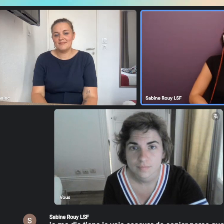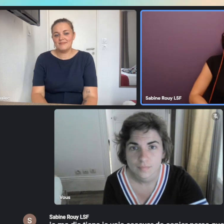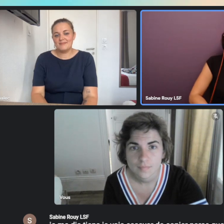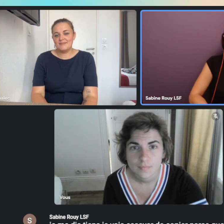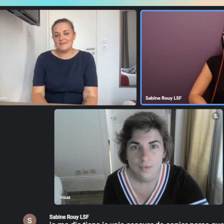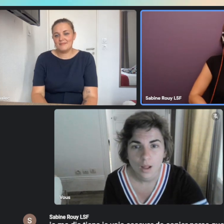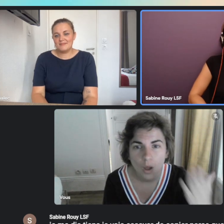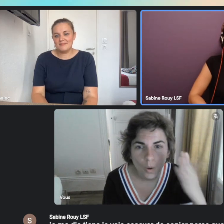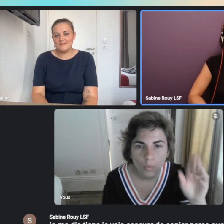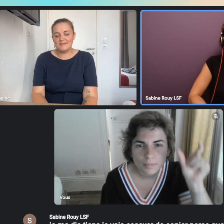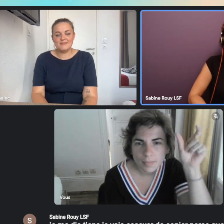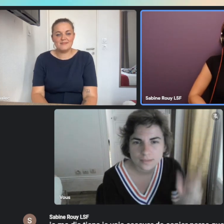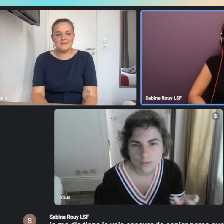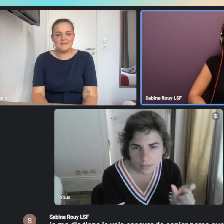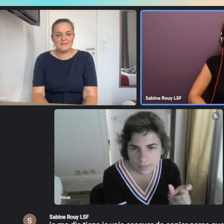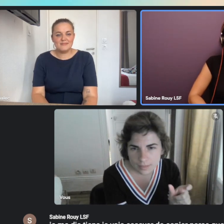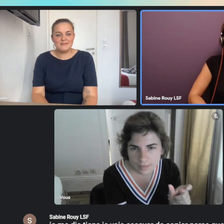Mmh mh.